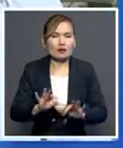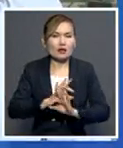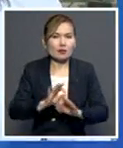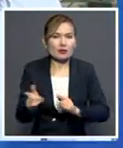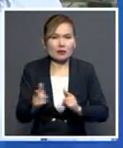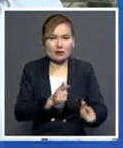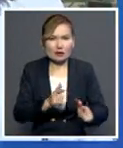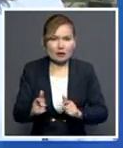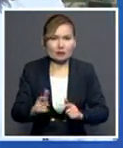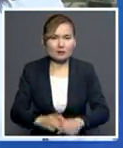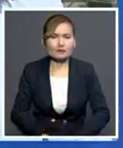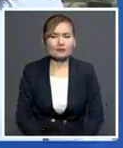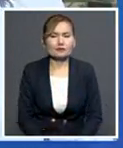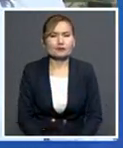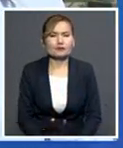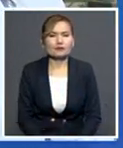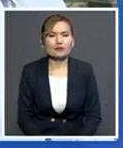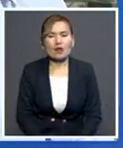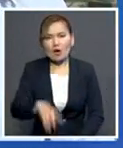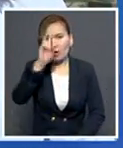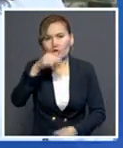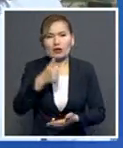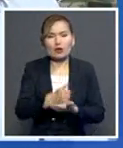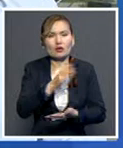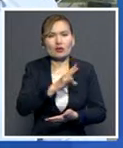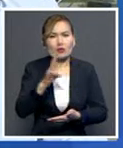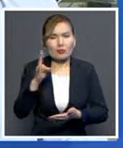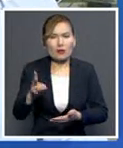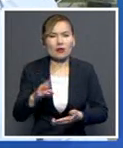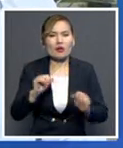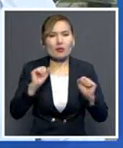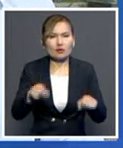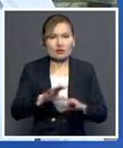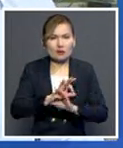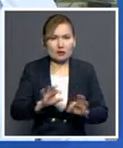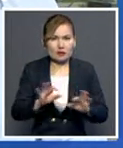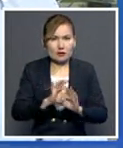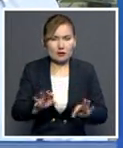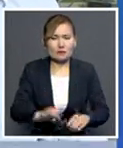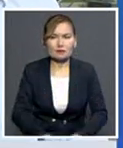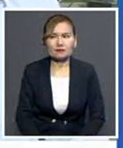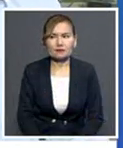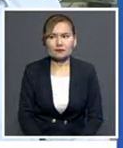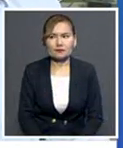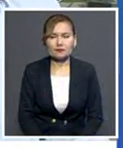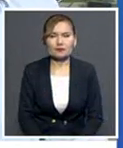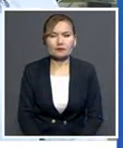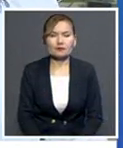байланысқа шығуға әзірі. Жазира, елбас сапарындағы соңғы жаңалықтарды өзіңізден білсек.